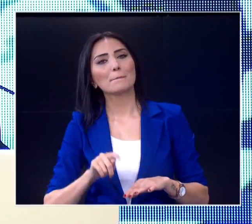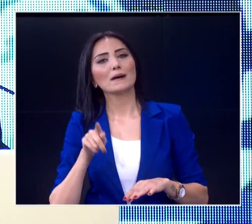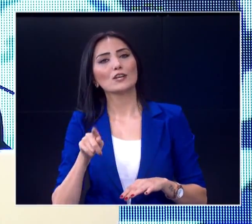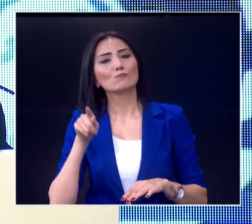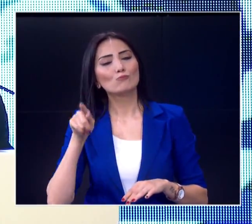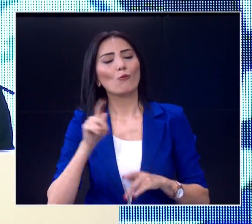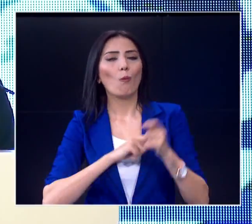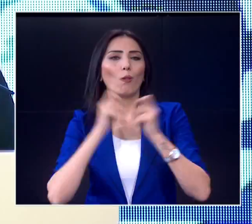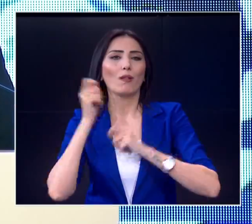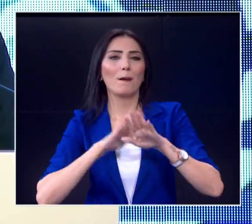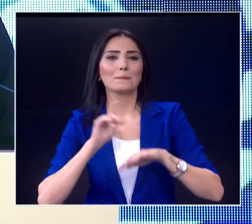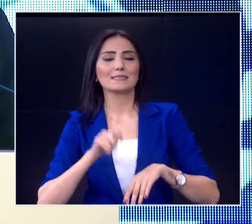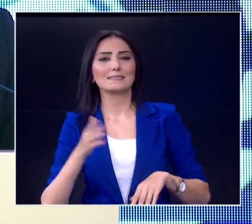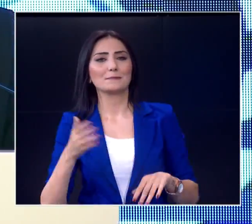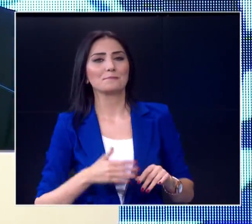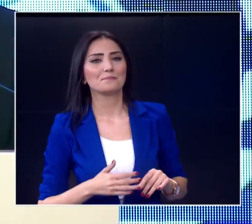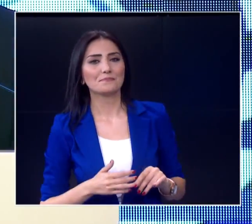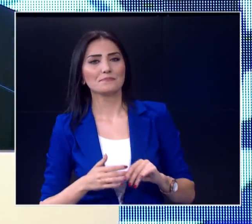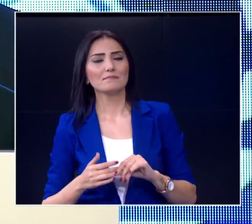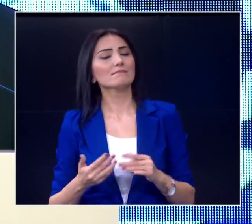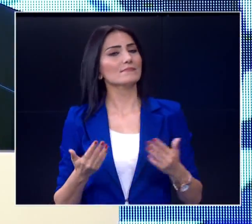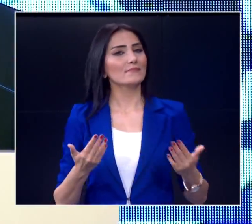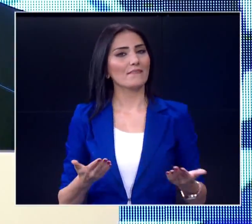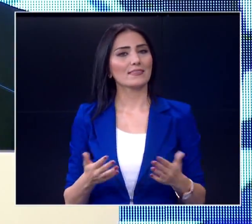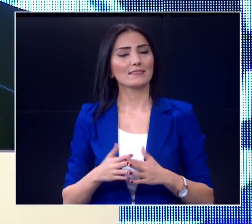Bunu kullanmalıdır. Evet,